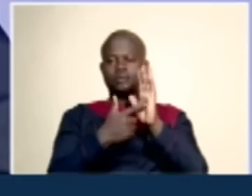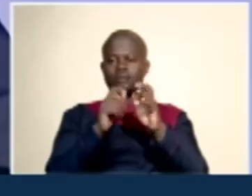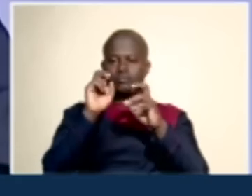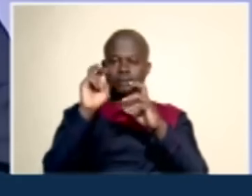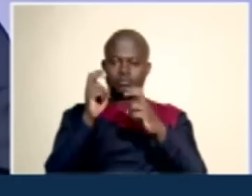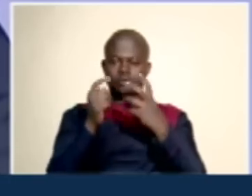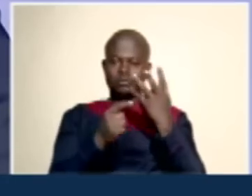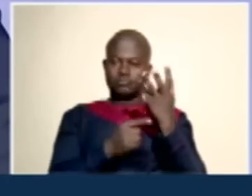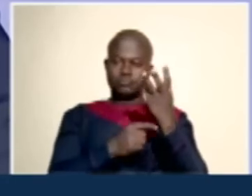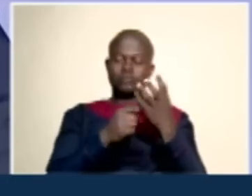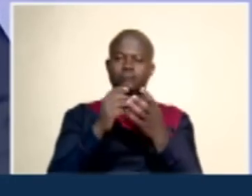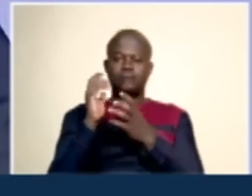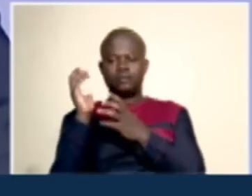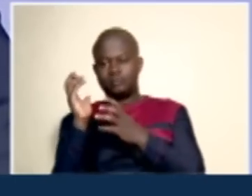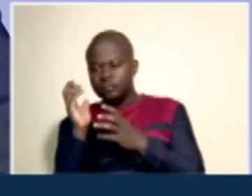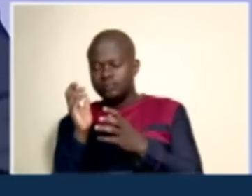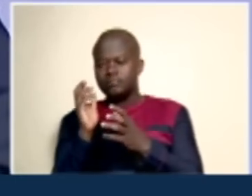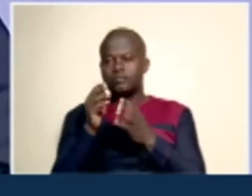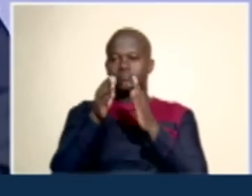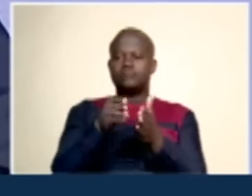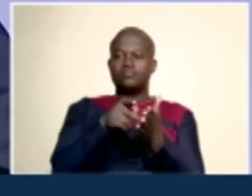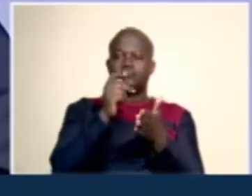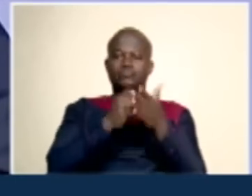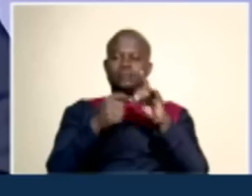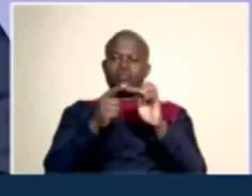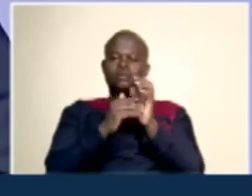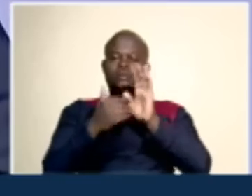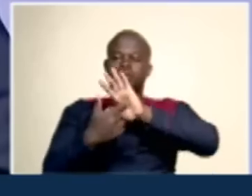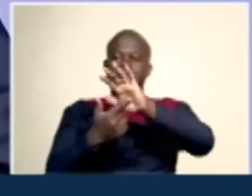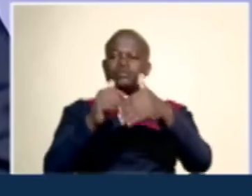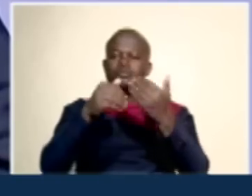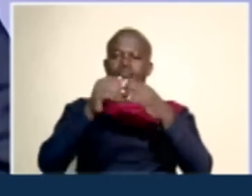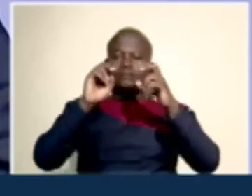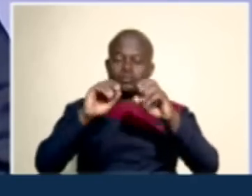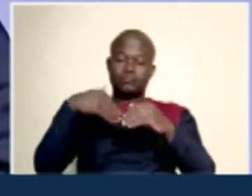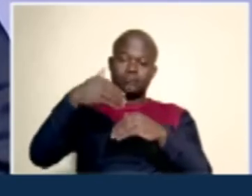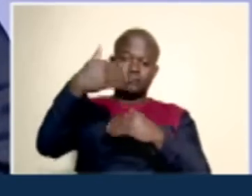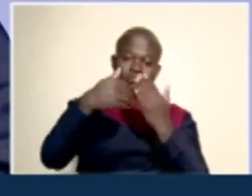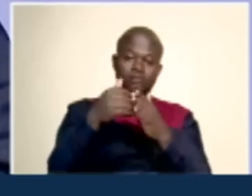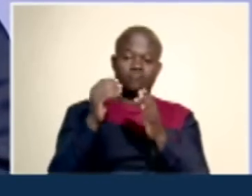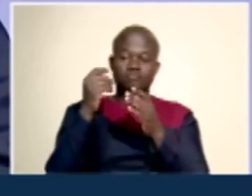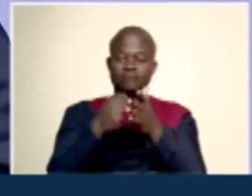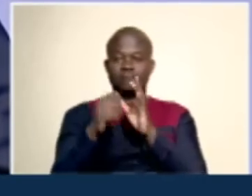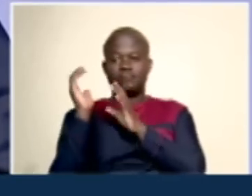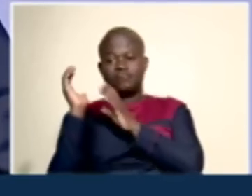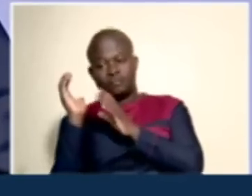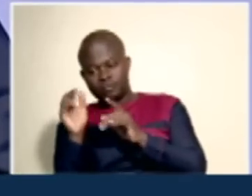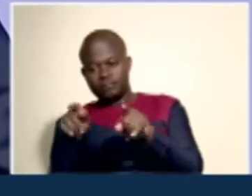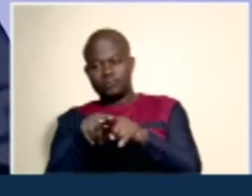hari ibikiremereye usora, kandi tukanagaragaza ko uko umusoro uremereye